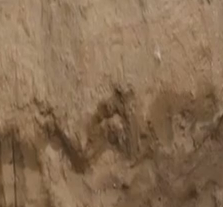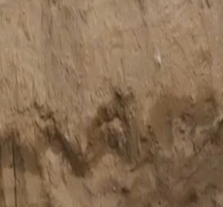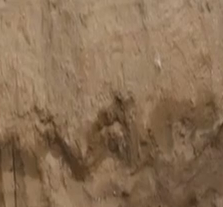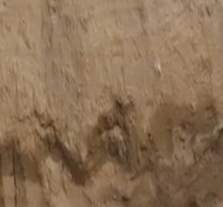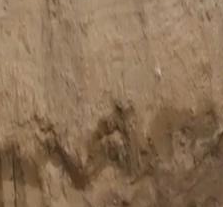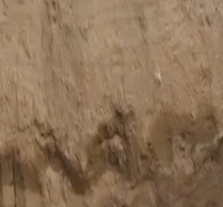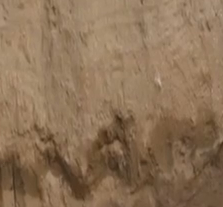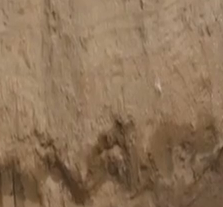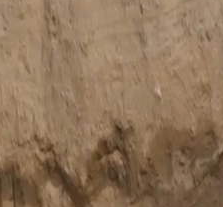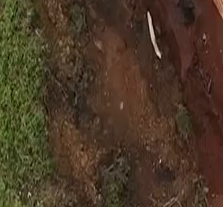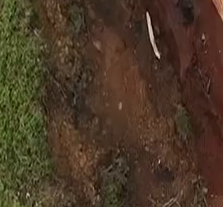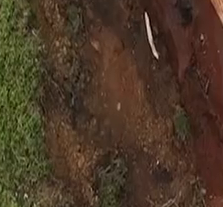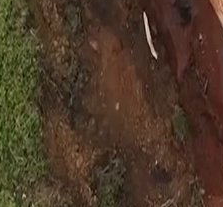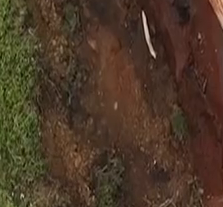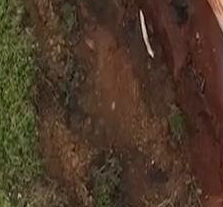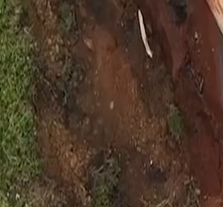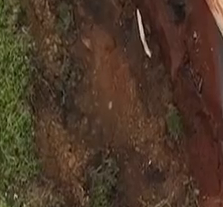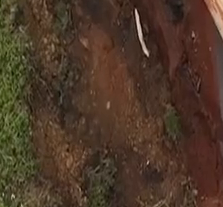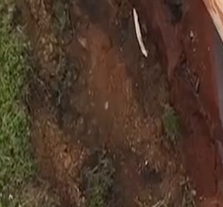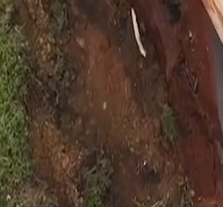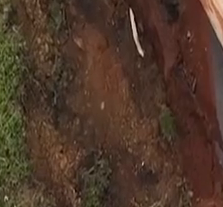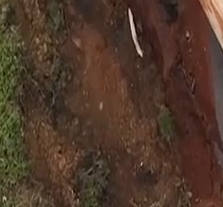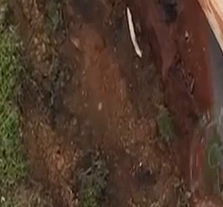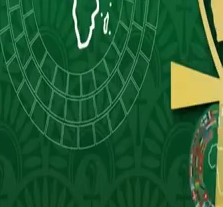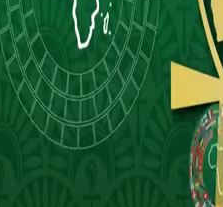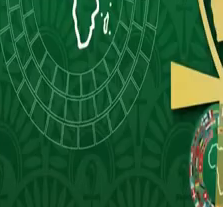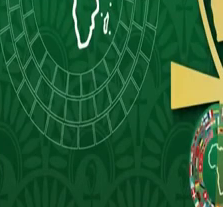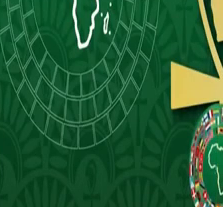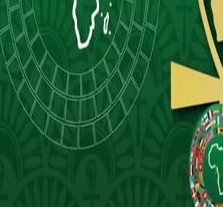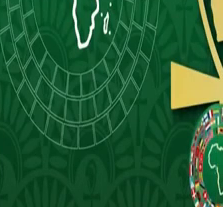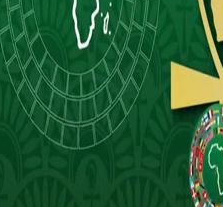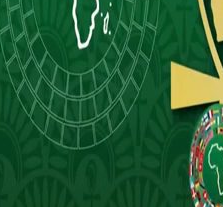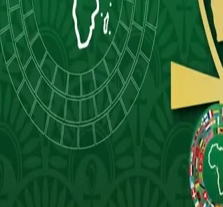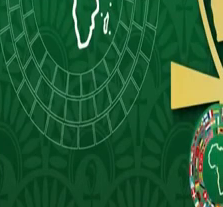الانبعاثات الدولية. أفريقيا تختنق.